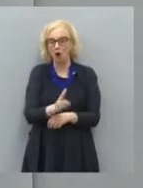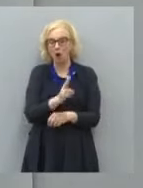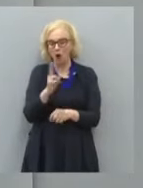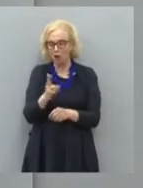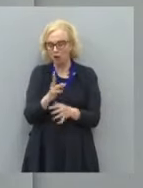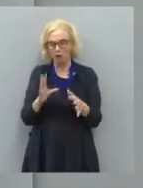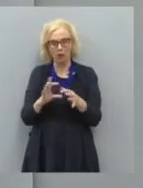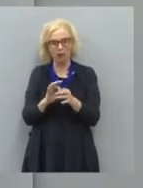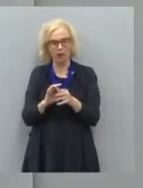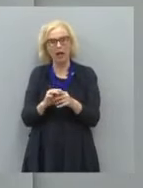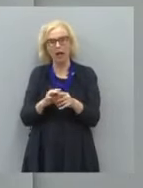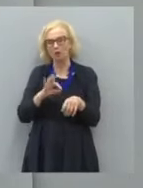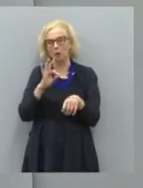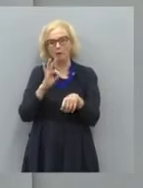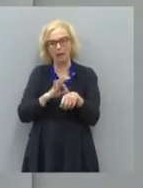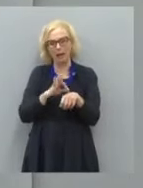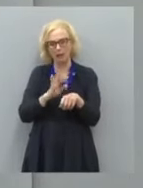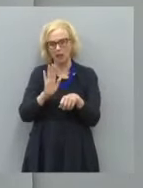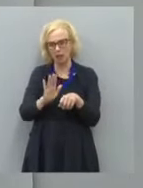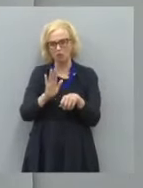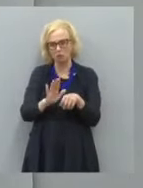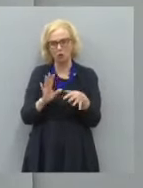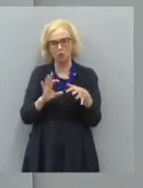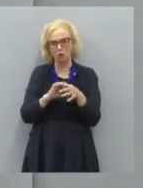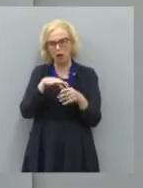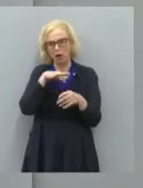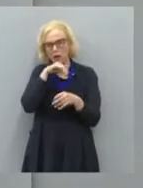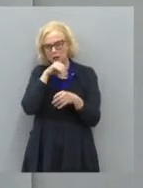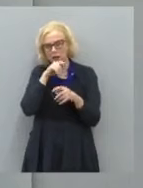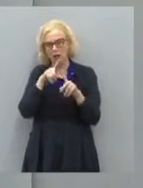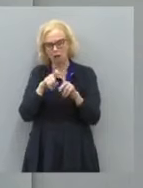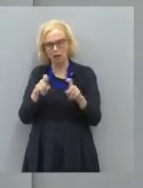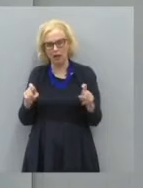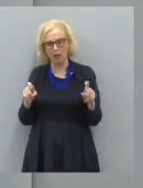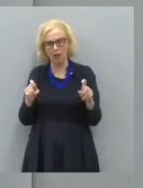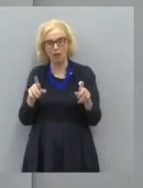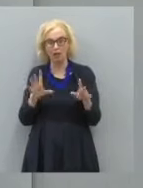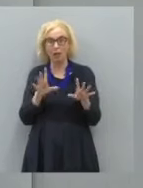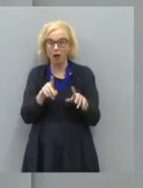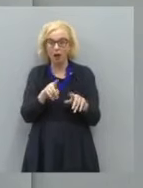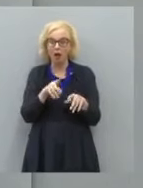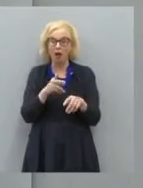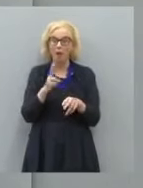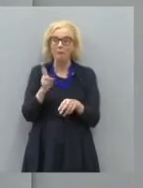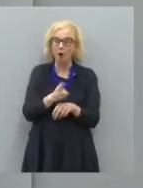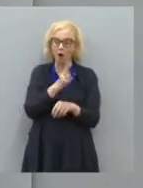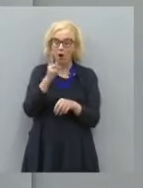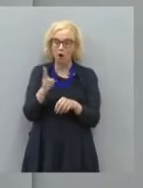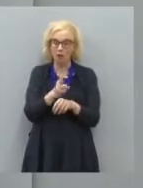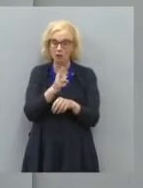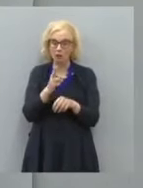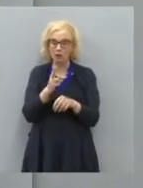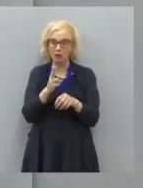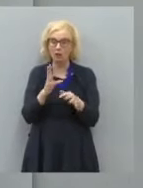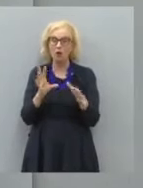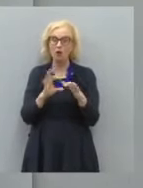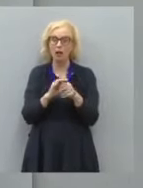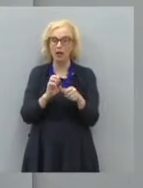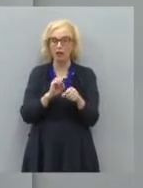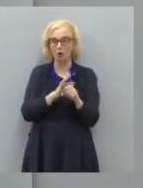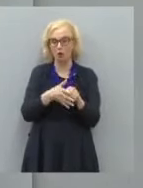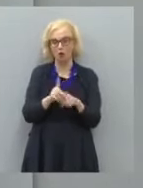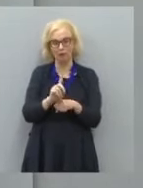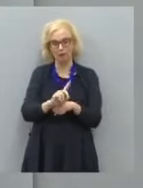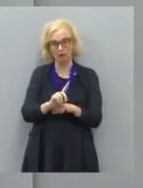patologie collegate alla all'anzianità di questi non sono decessi dovuti a covit perché non